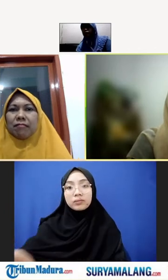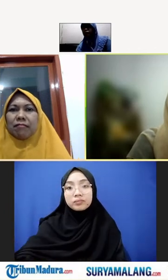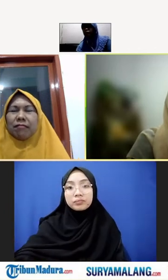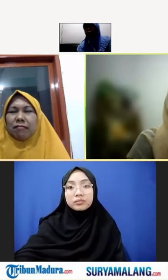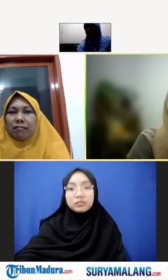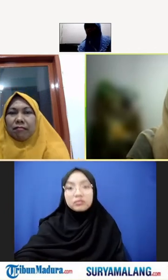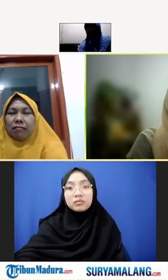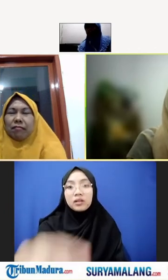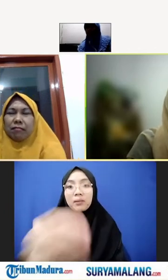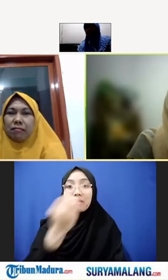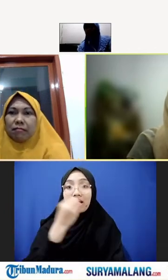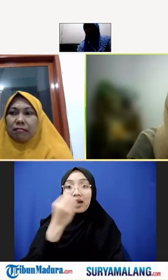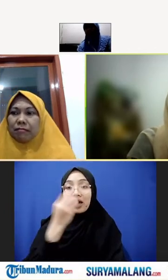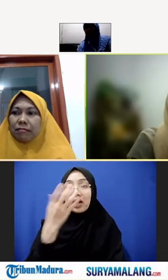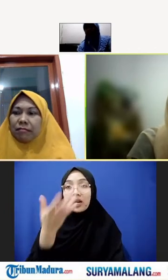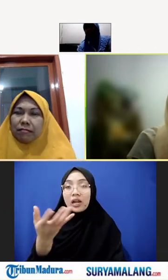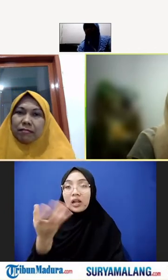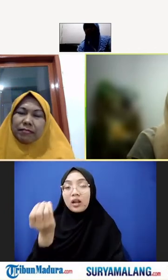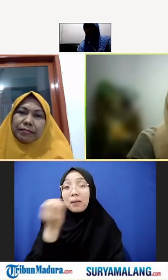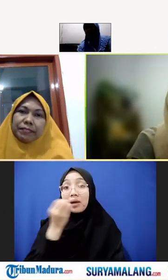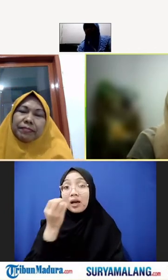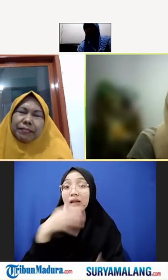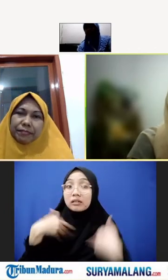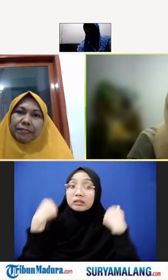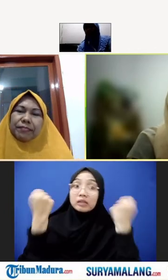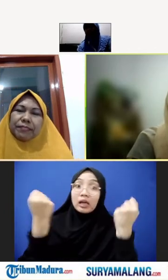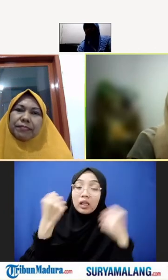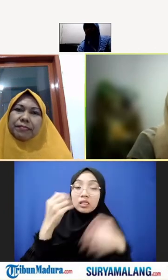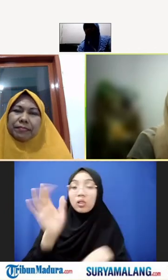Makanan yang dikonsumsi sehat nggak?